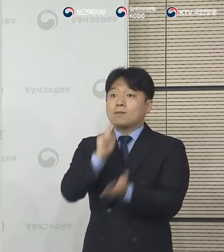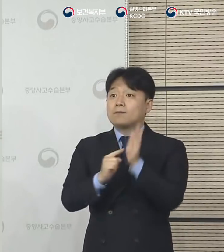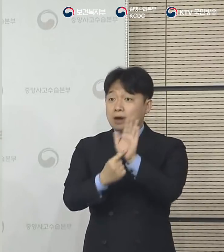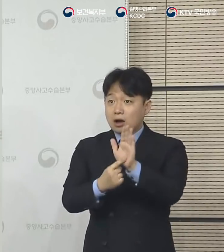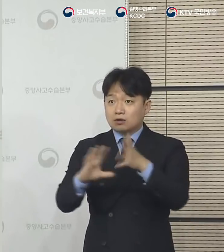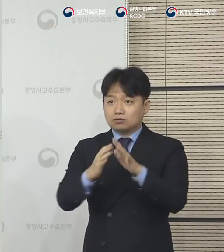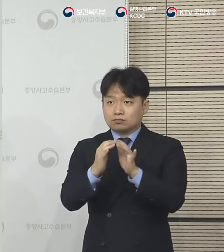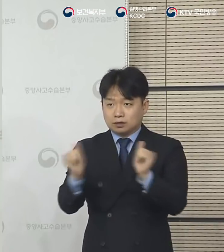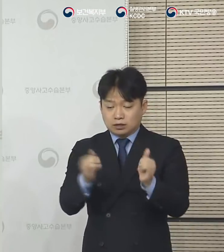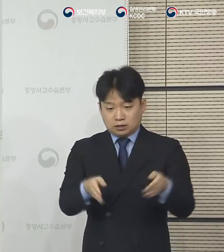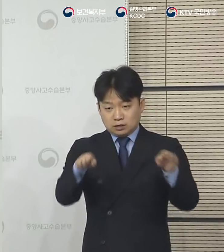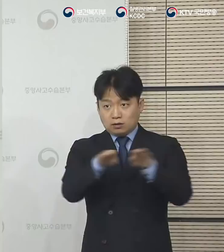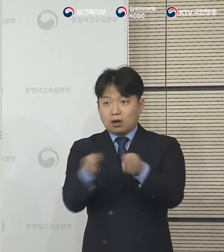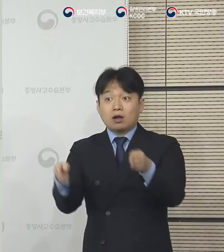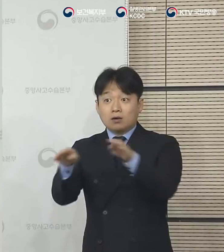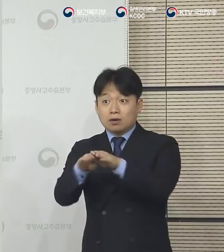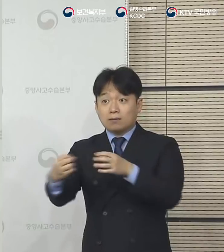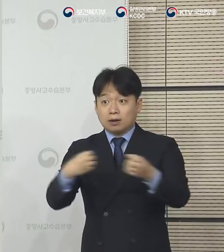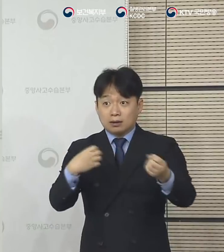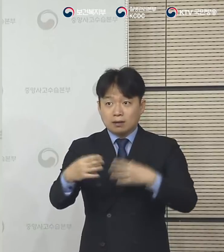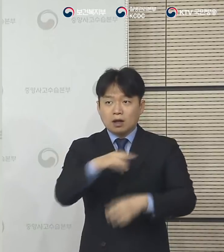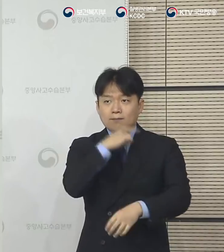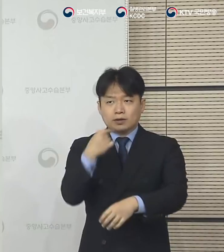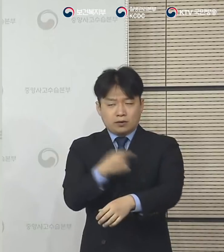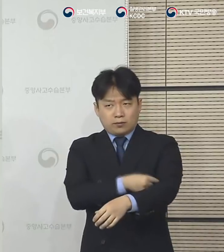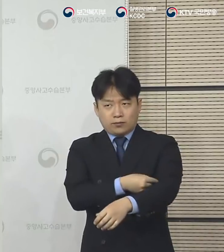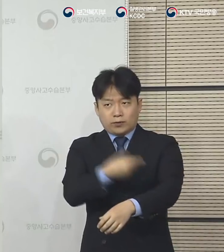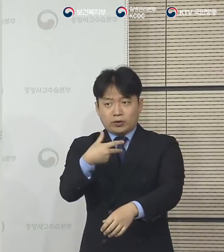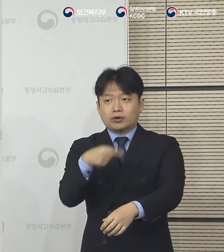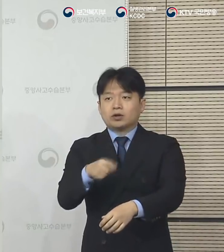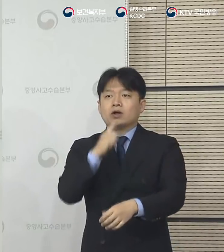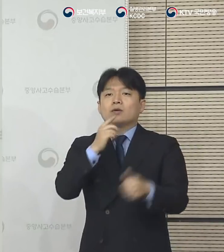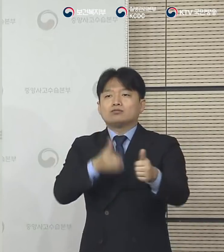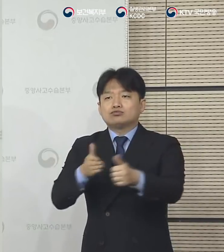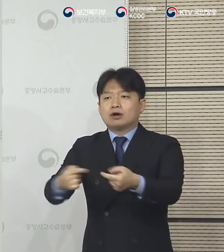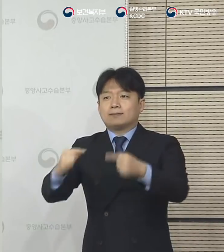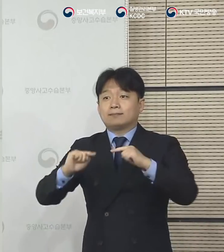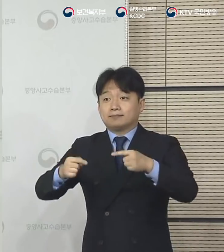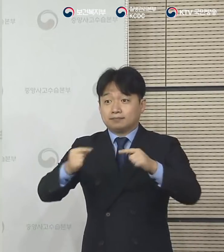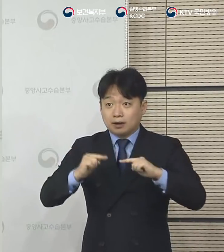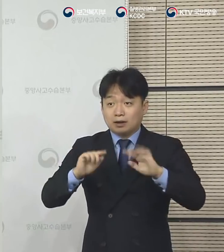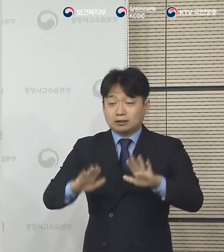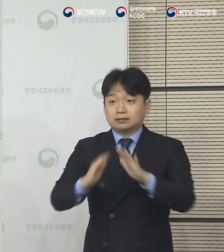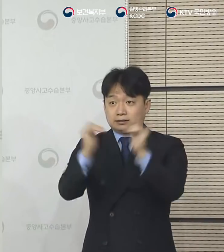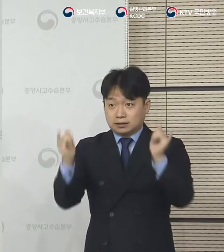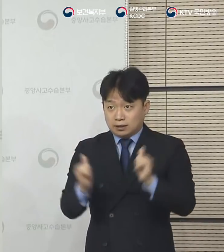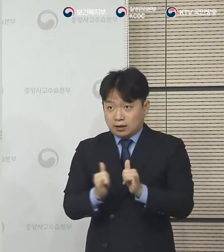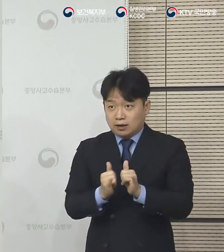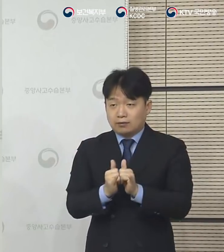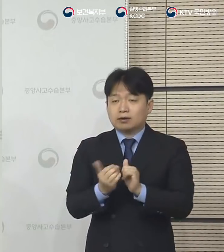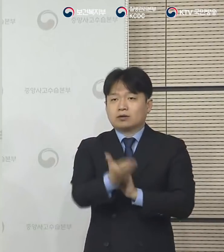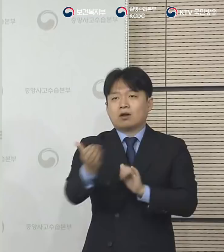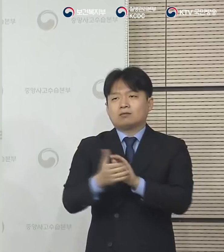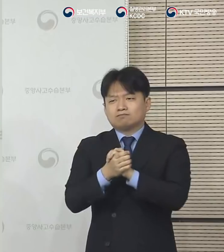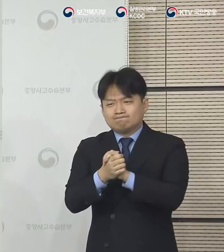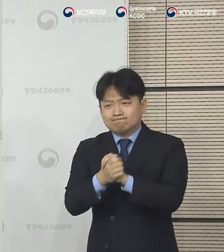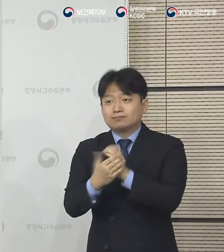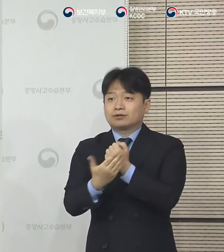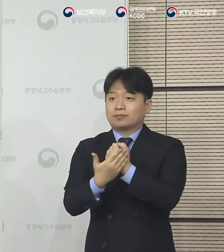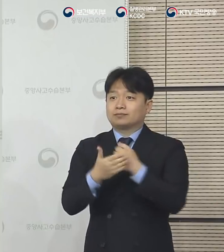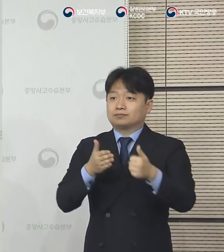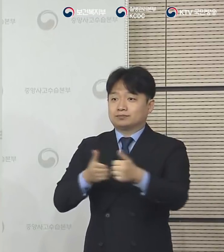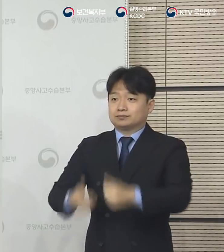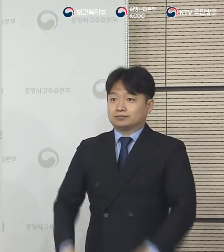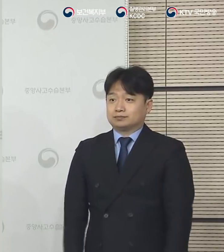국민들과 유관기관들에서 헌혈에 동참해 주시고 계십니다. 우리 사회의 온정과 협조에 진심으로